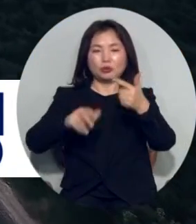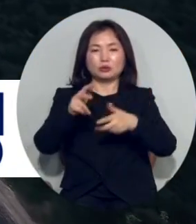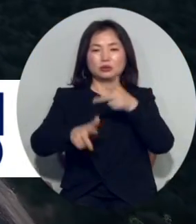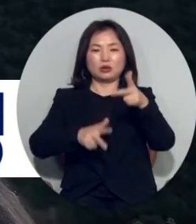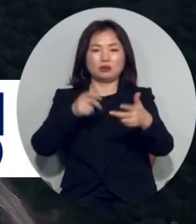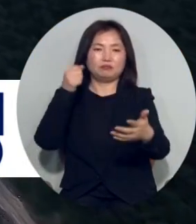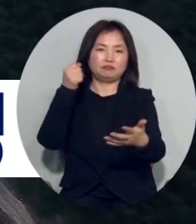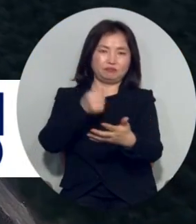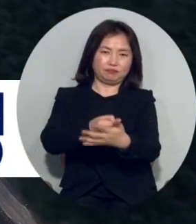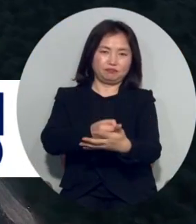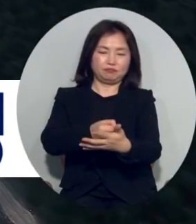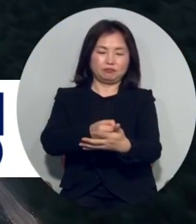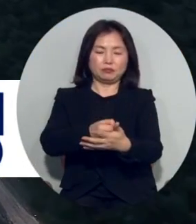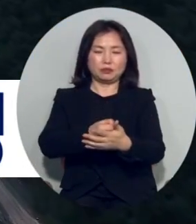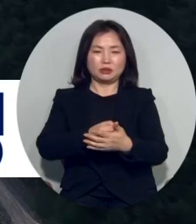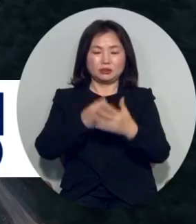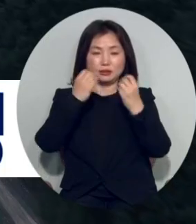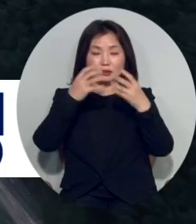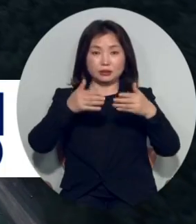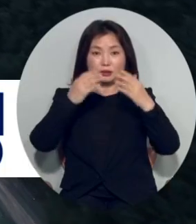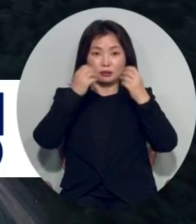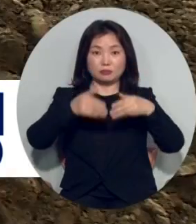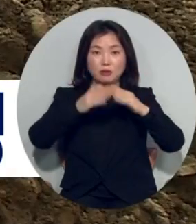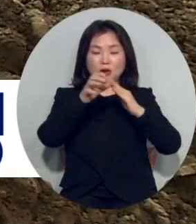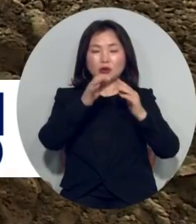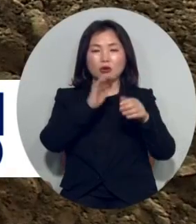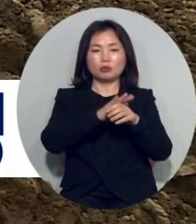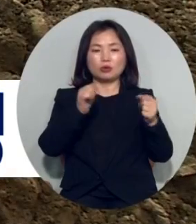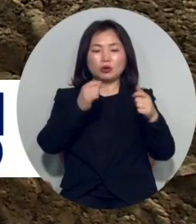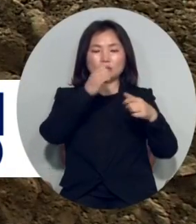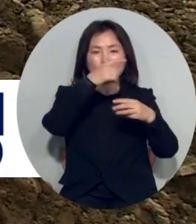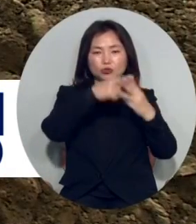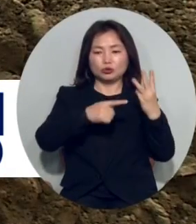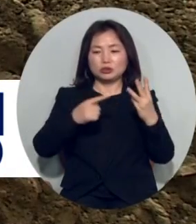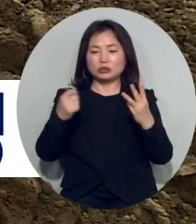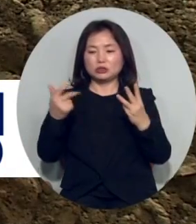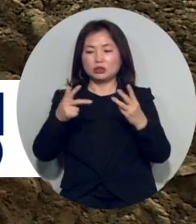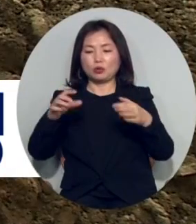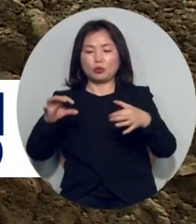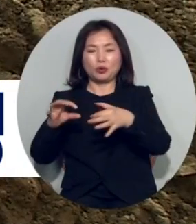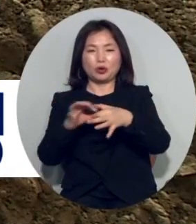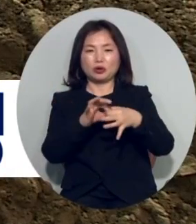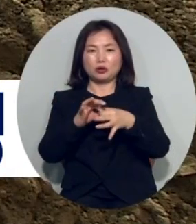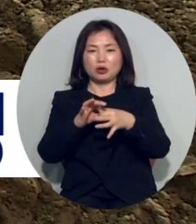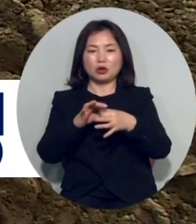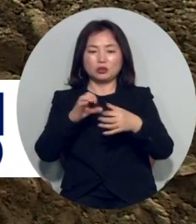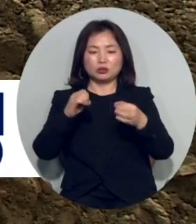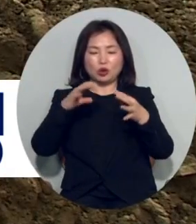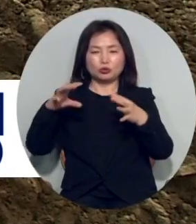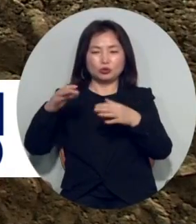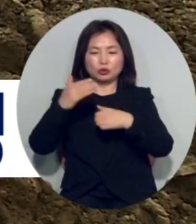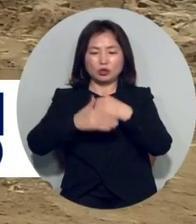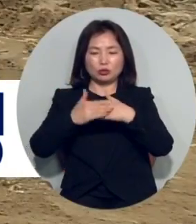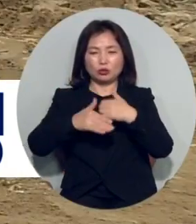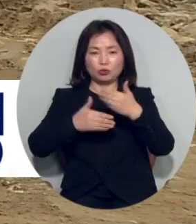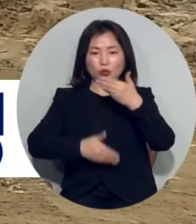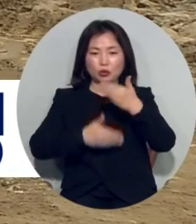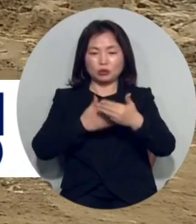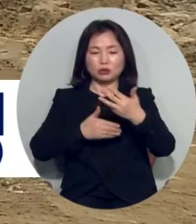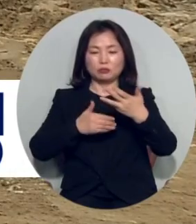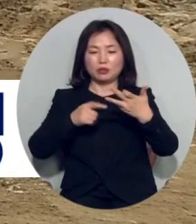확정됐습니다 신설국 안엔 경북 성주 와 7 국 지천을 있는 성주 대구 간 고속도로